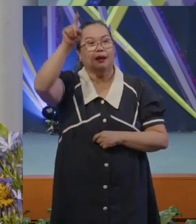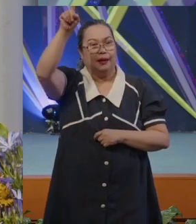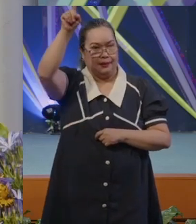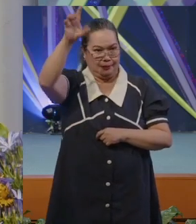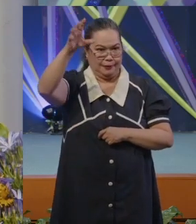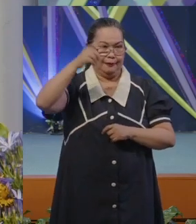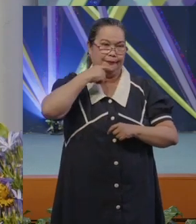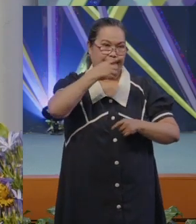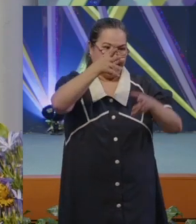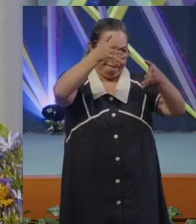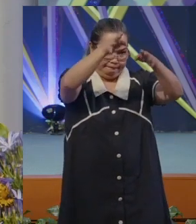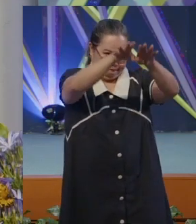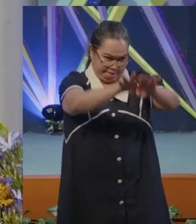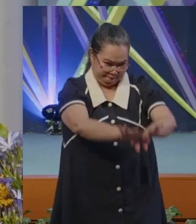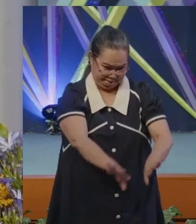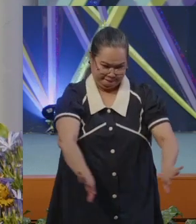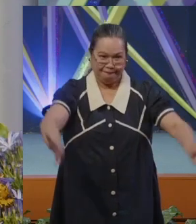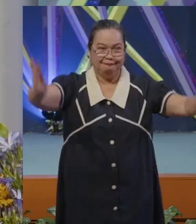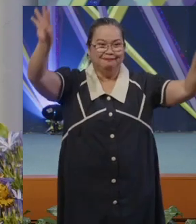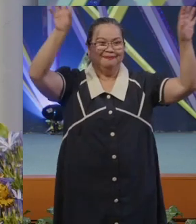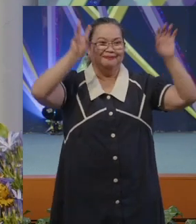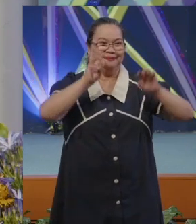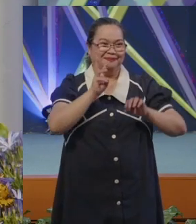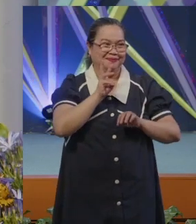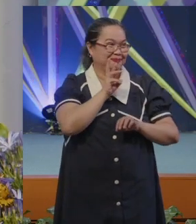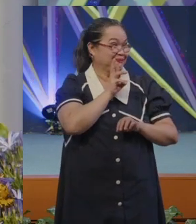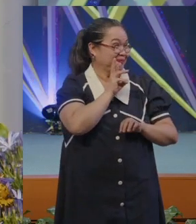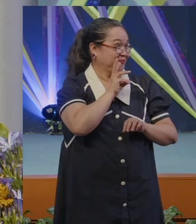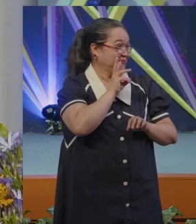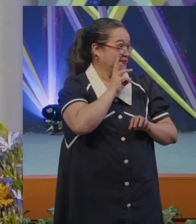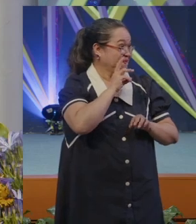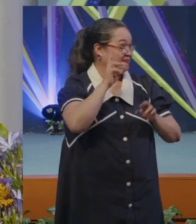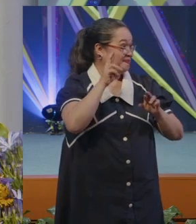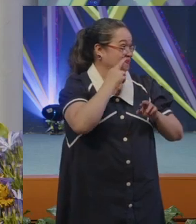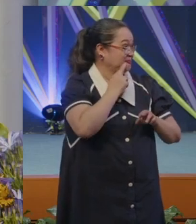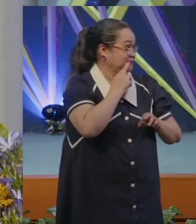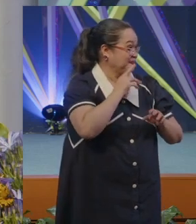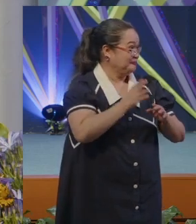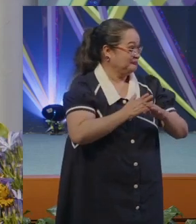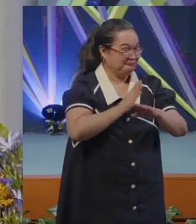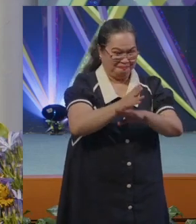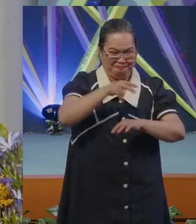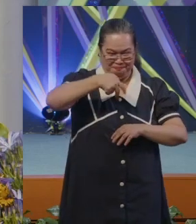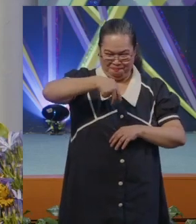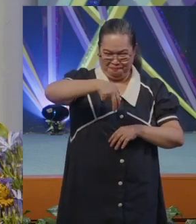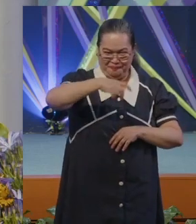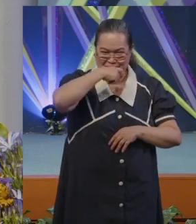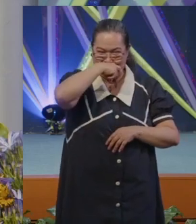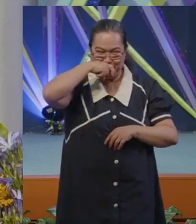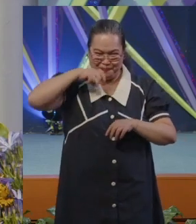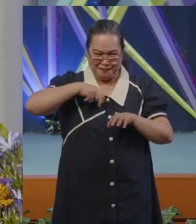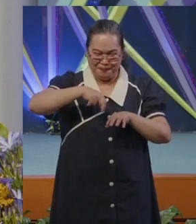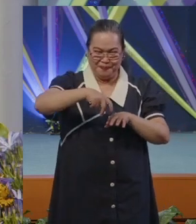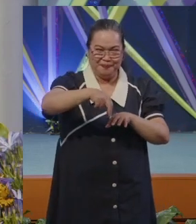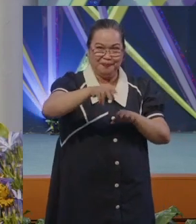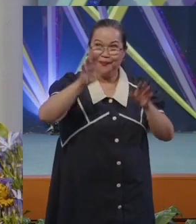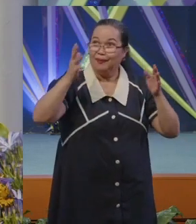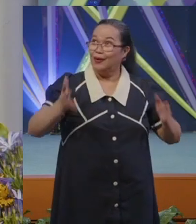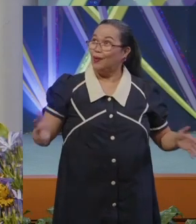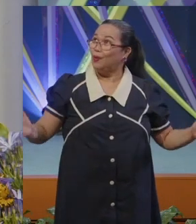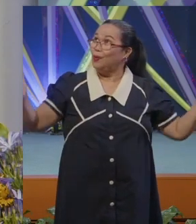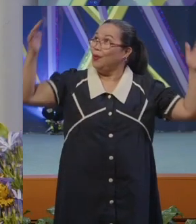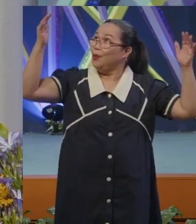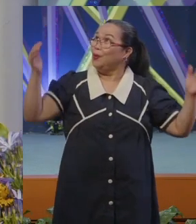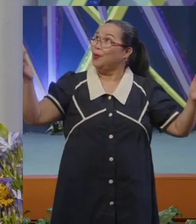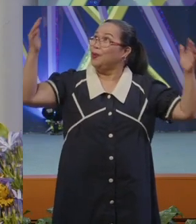Sea. Hinati niya yung Red Sea at sila ay tumawid sa dry land. Merong isang wall of water sa